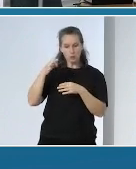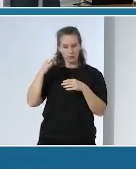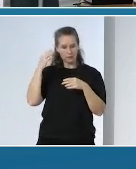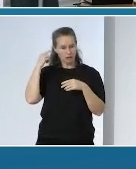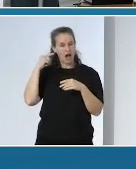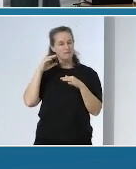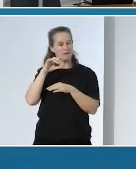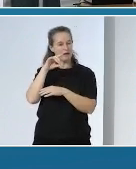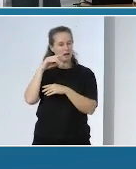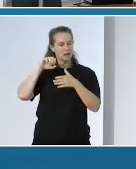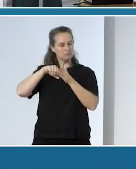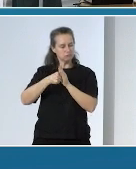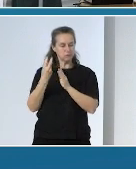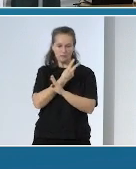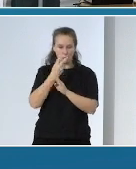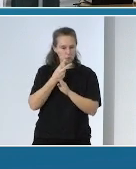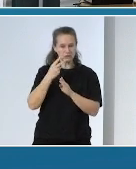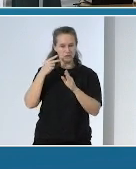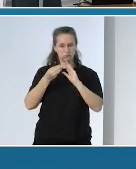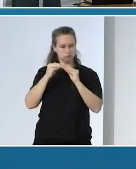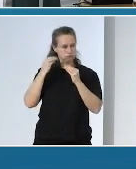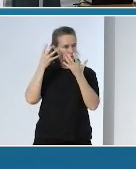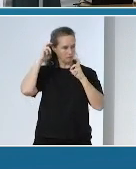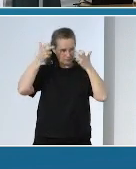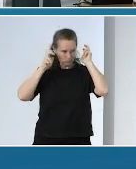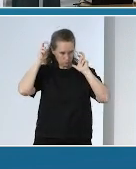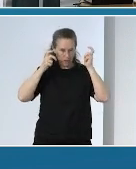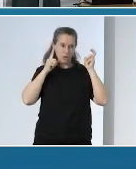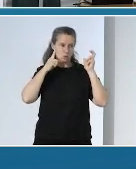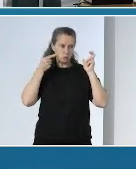hyporéflexivité vestibulaire sévère bilatérale.